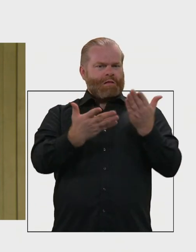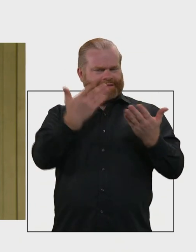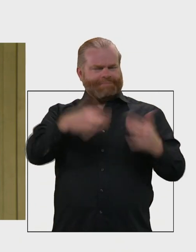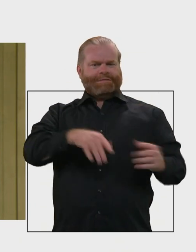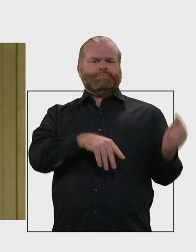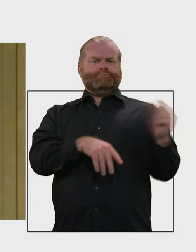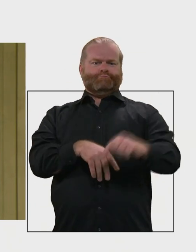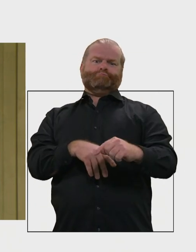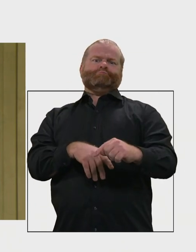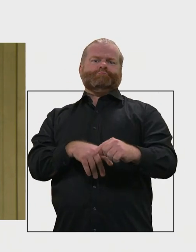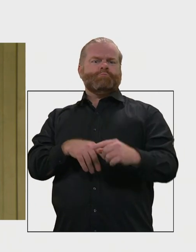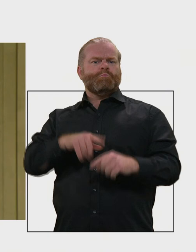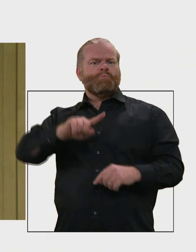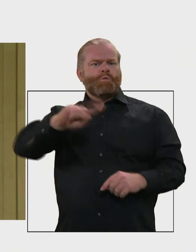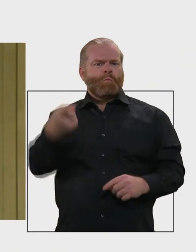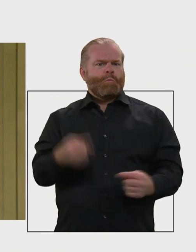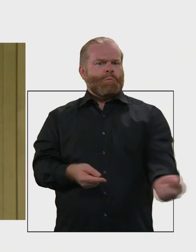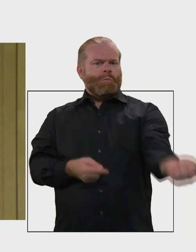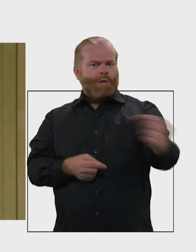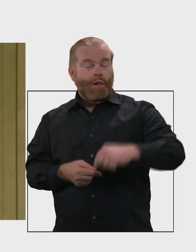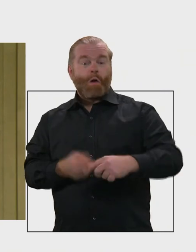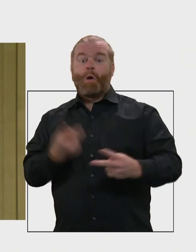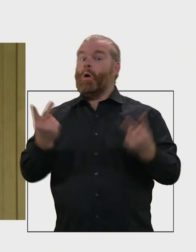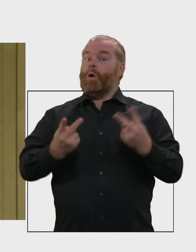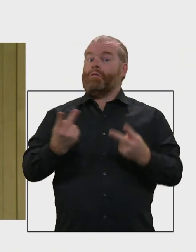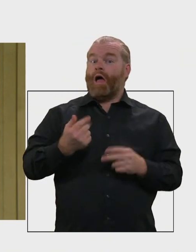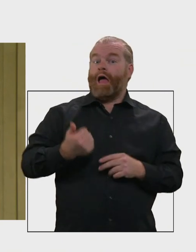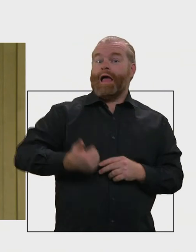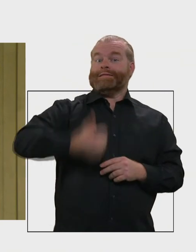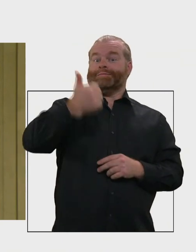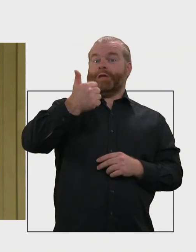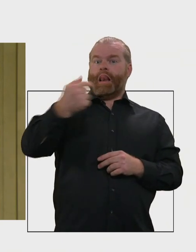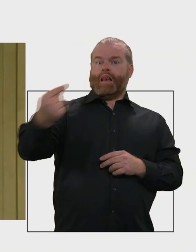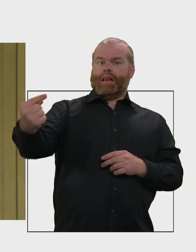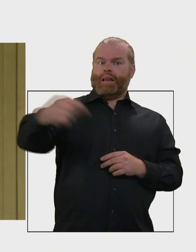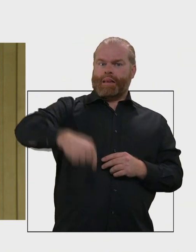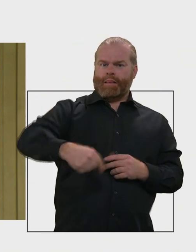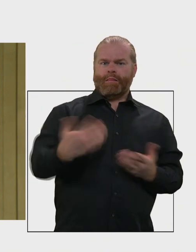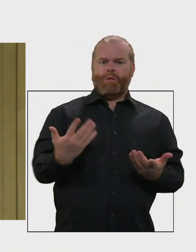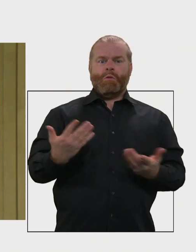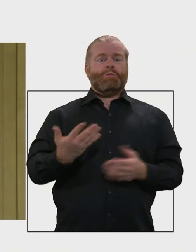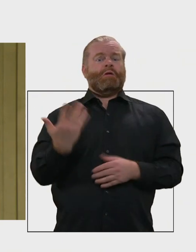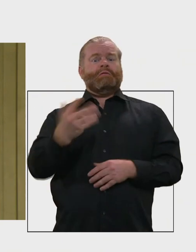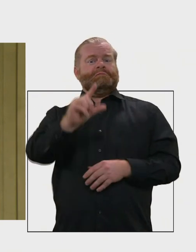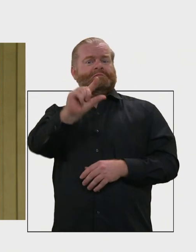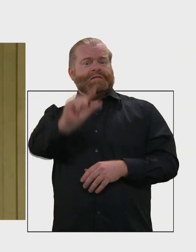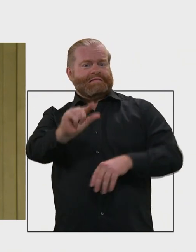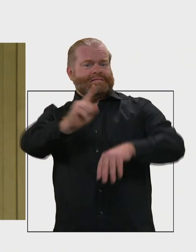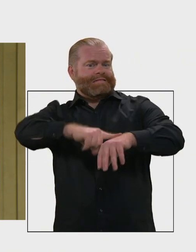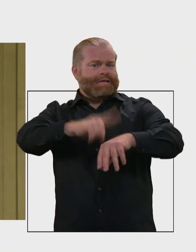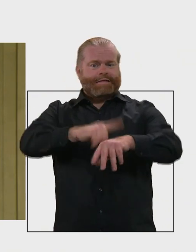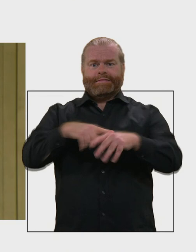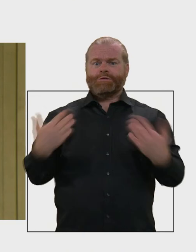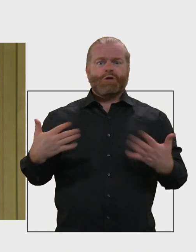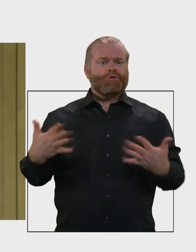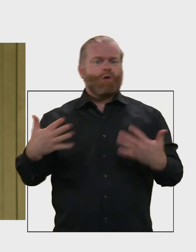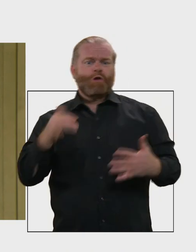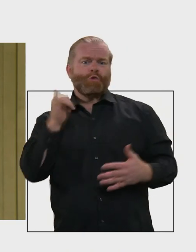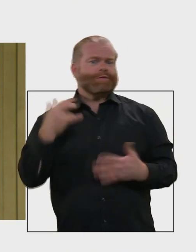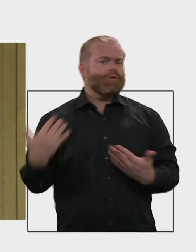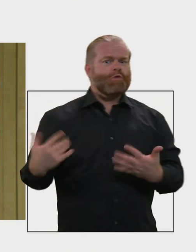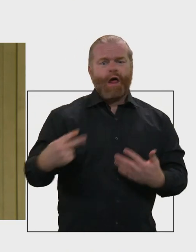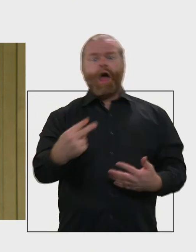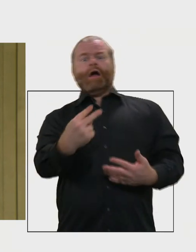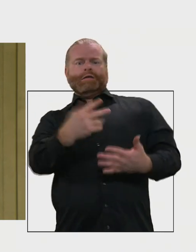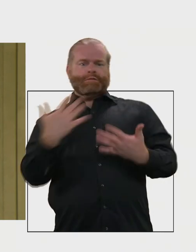Sie haben vielleicht ganz wenig Zeit, sind hier als Tourist und wollen noch ganz viel erleben oder Sie haben sich extra vorgenommen,